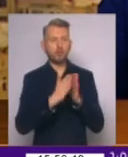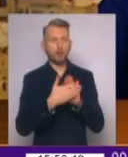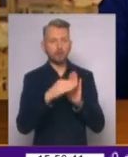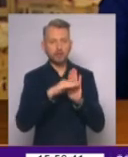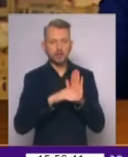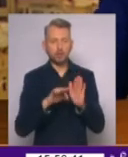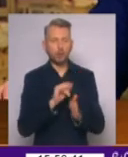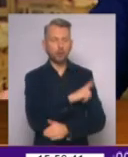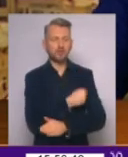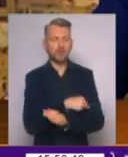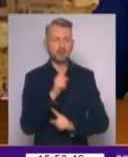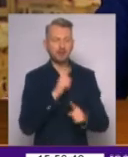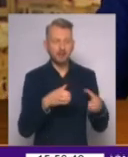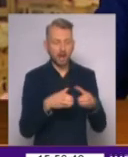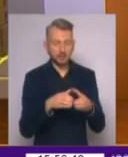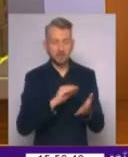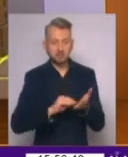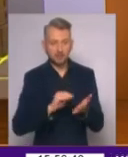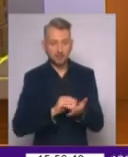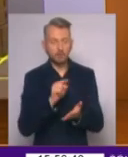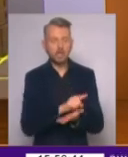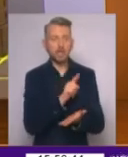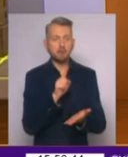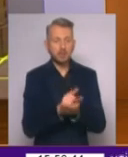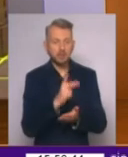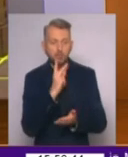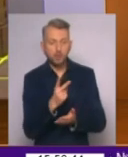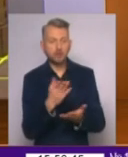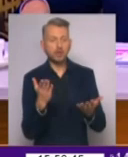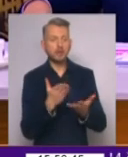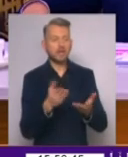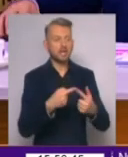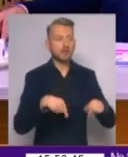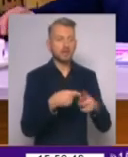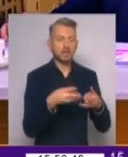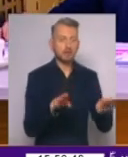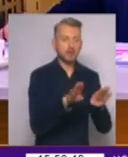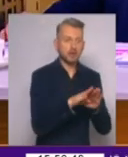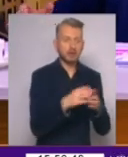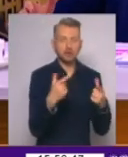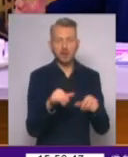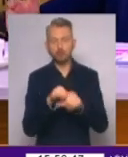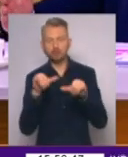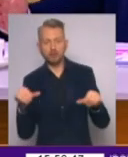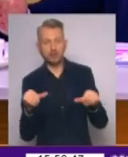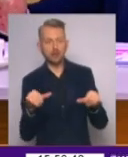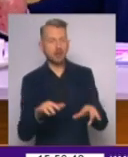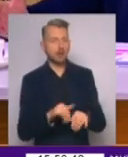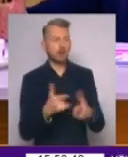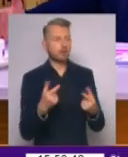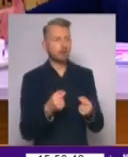ради це прописано. Що, це їхня зобов'язаність. Так, що ви маєте побачити, які відділення, де закрити, в які розширити, де збільшити